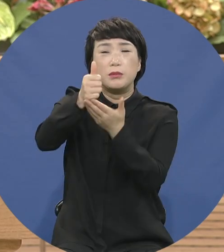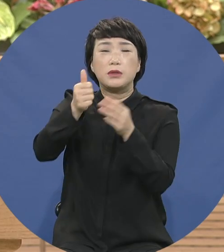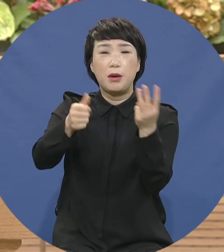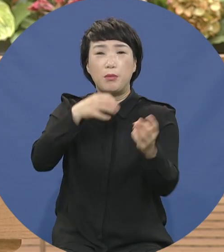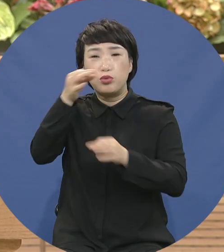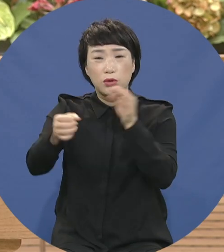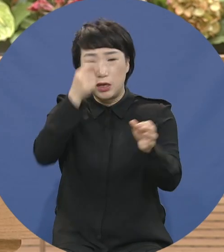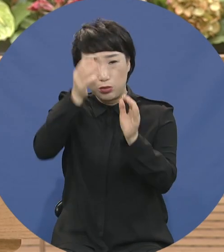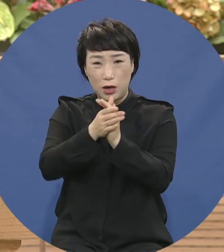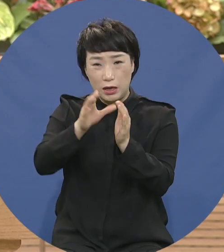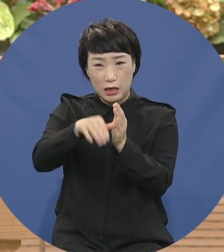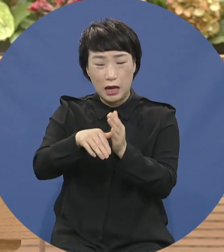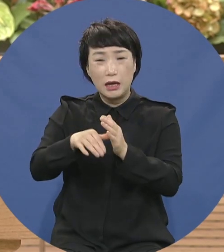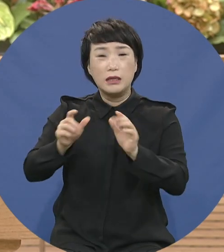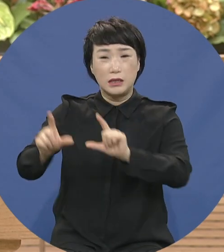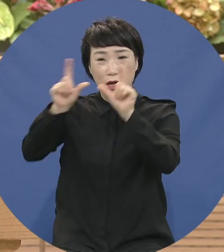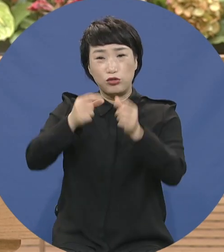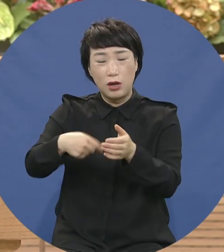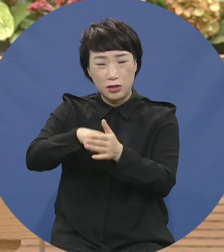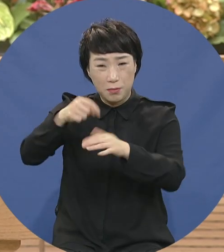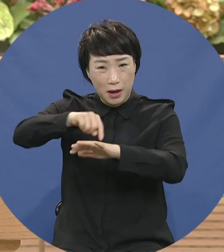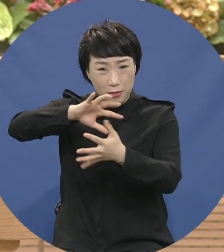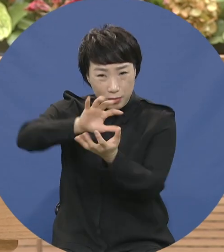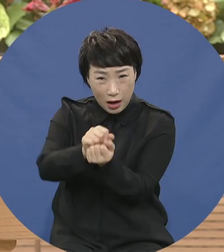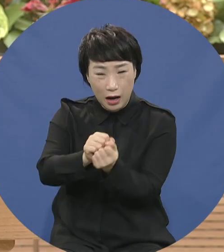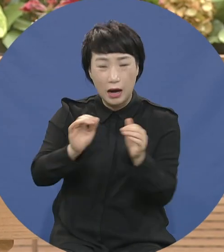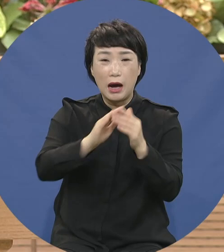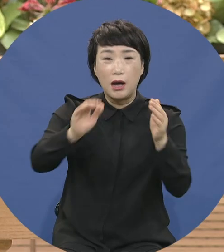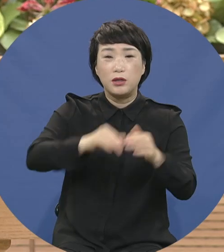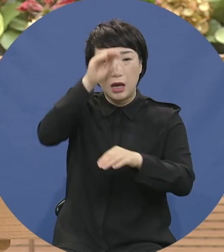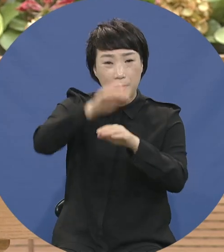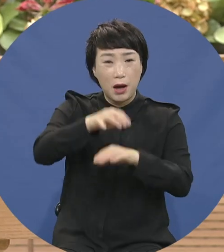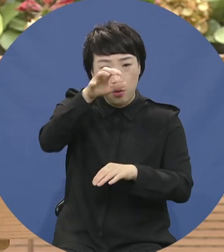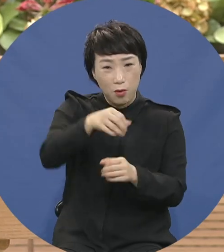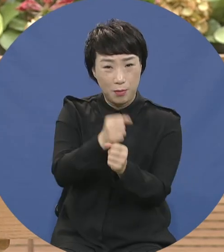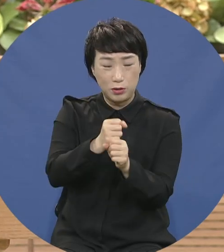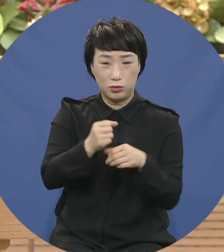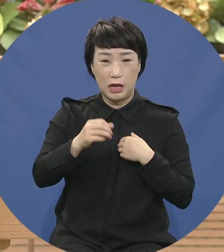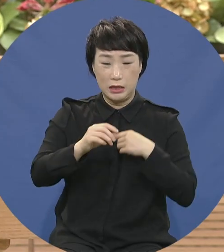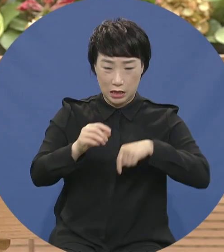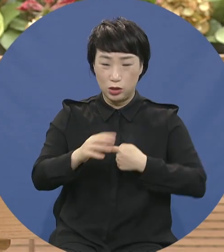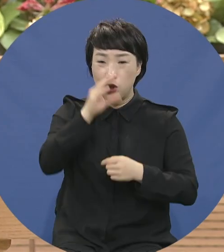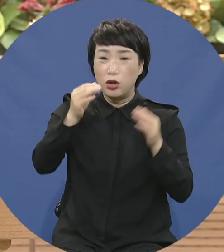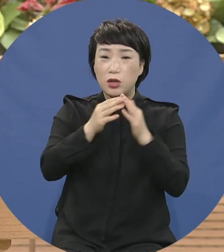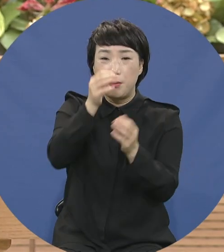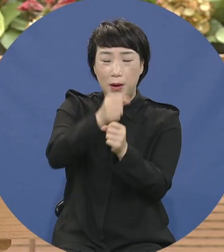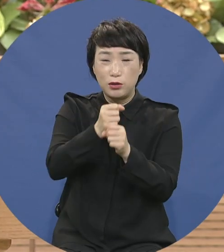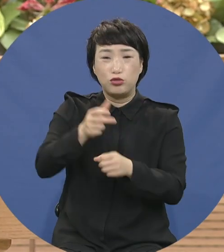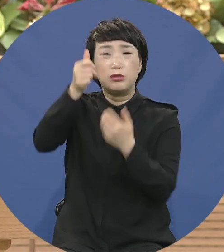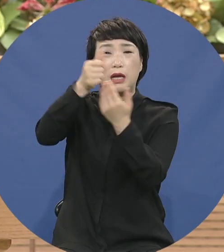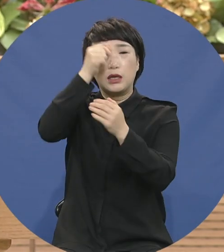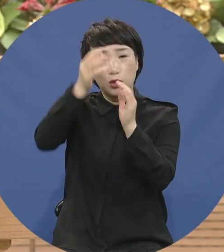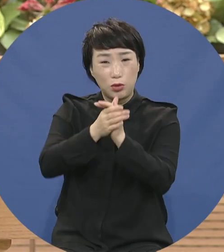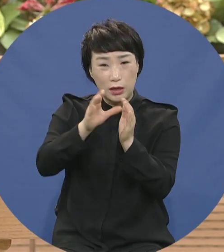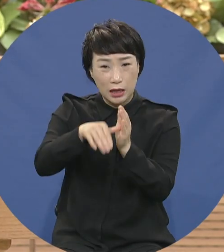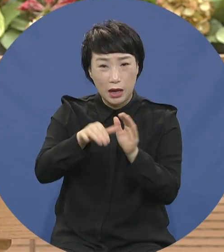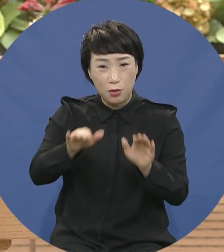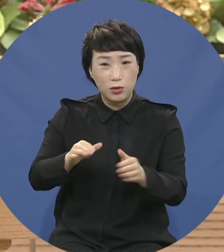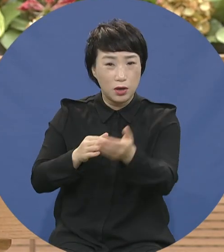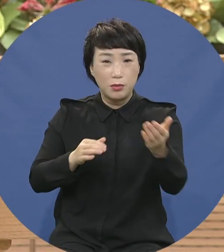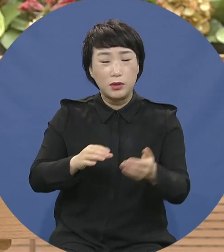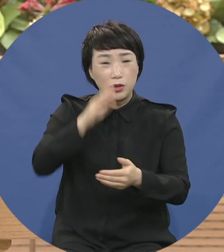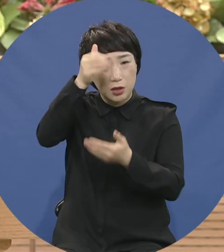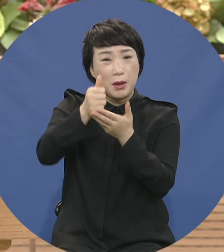위해서 애절하게 집에서 예배당 삼고 나를 성전 삼고 주님 앞에 기도할 때 오늘 성령에서